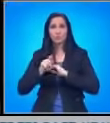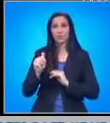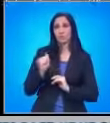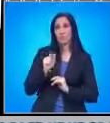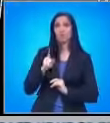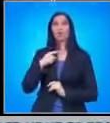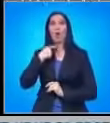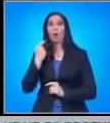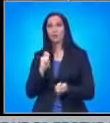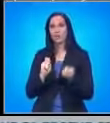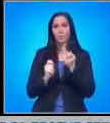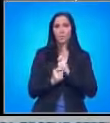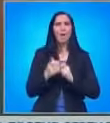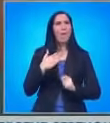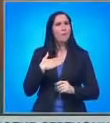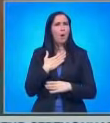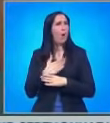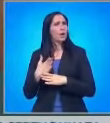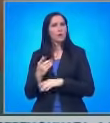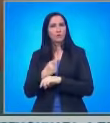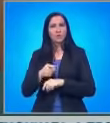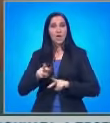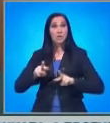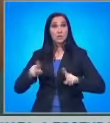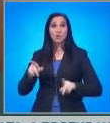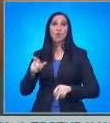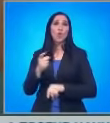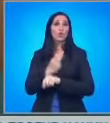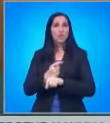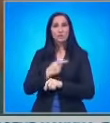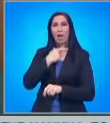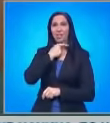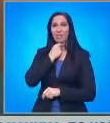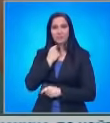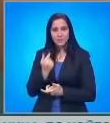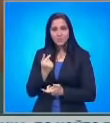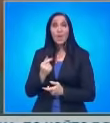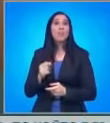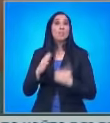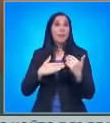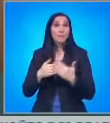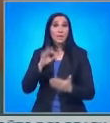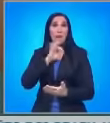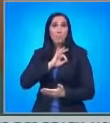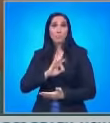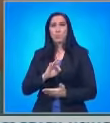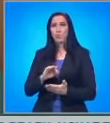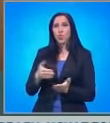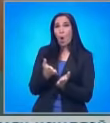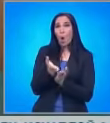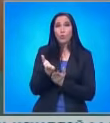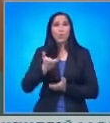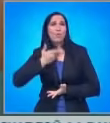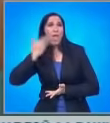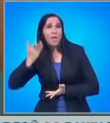и чийто глас ще променим, имал редовен час, различен от час на класния. На практика обаче получил лирическо отклонение